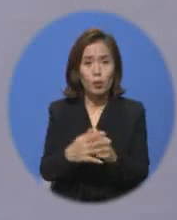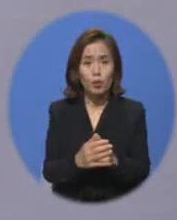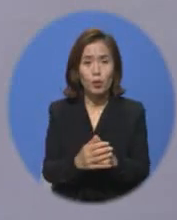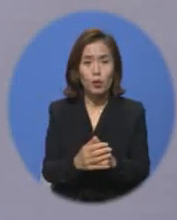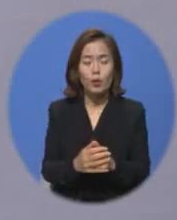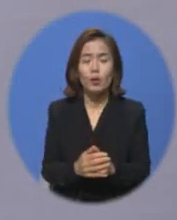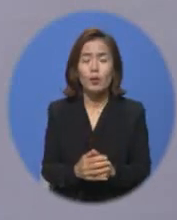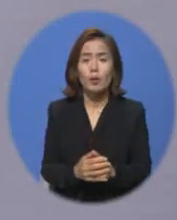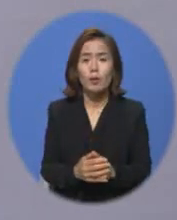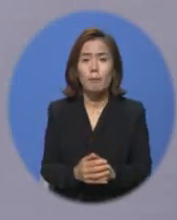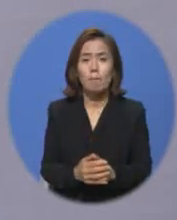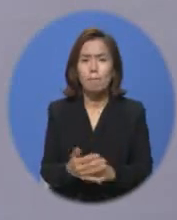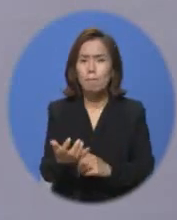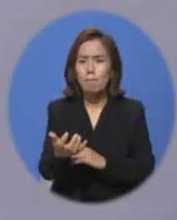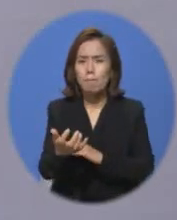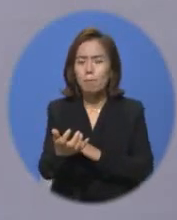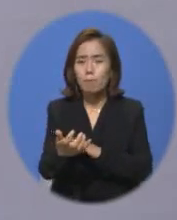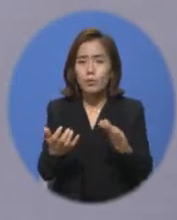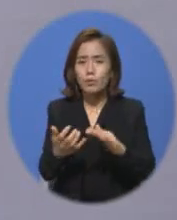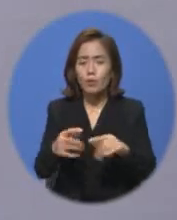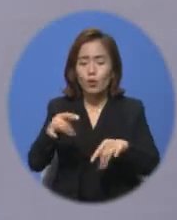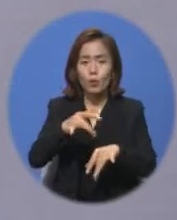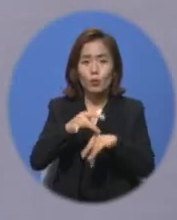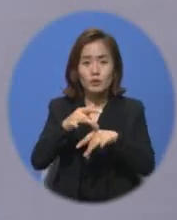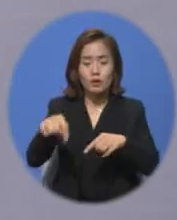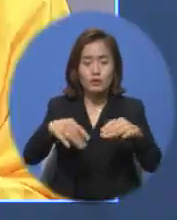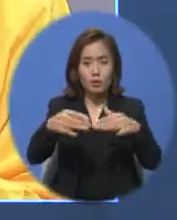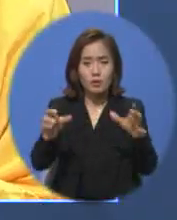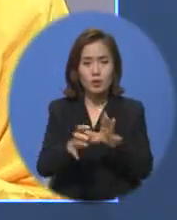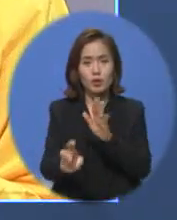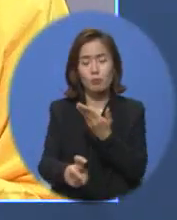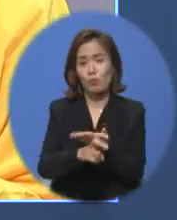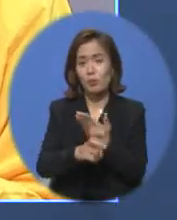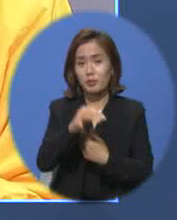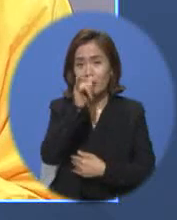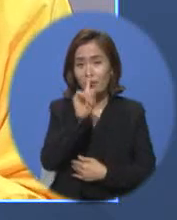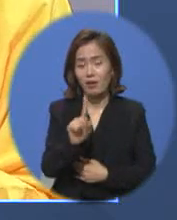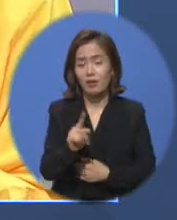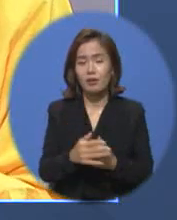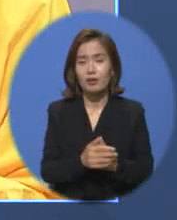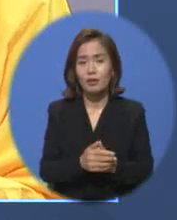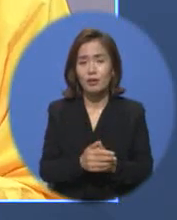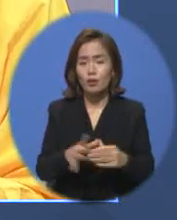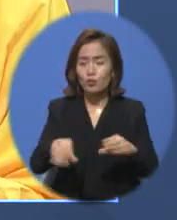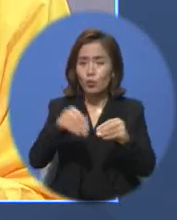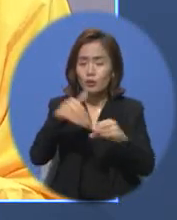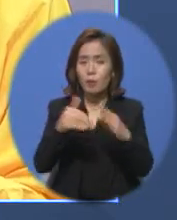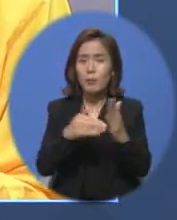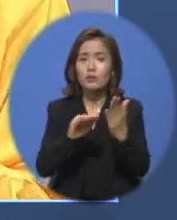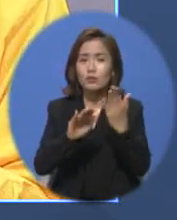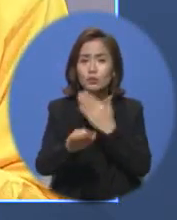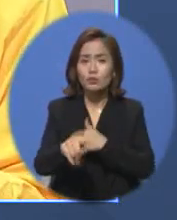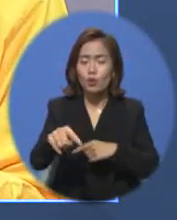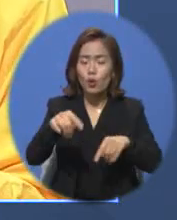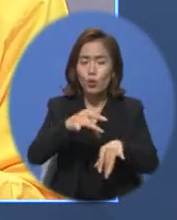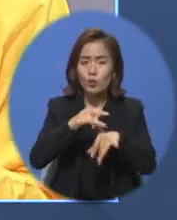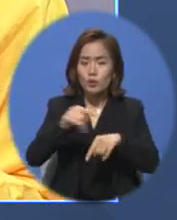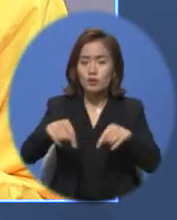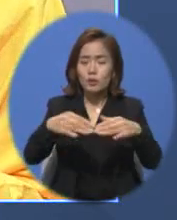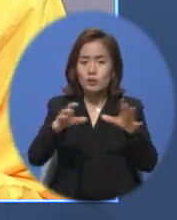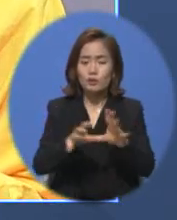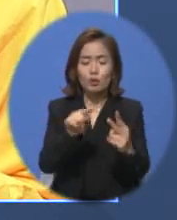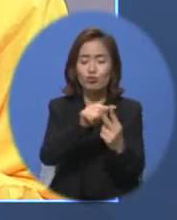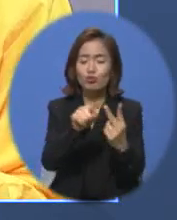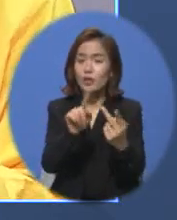대표제 위성정당이 위헌일가능성이있다고언급했습니다.만약 헌법재판소가총선후 두